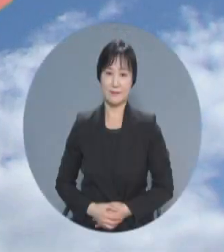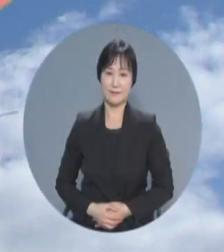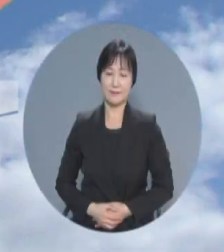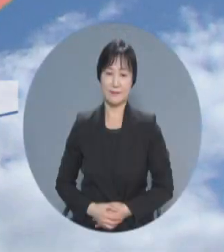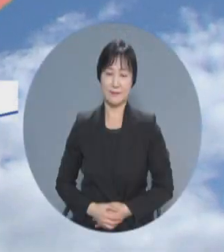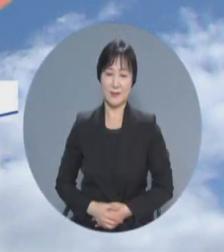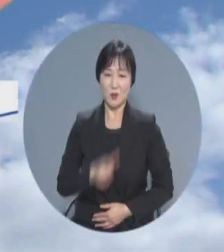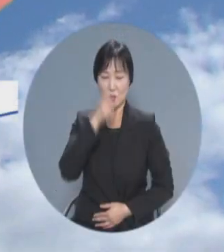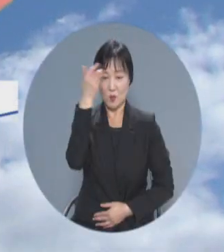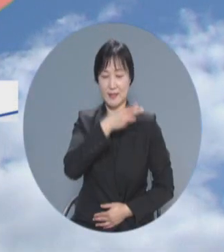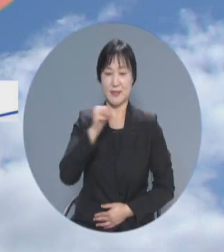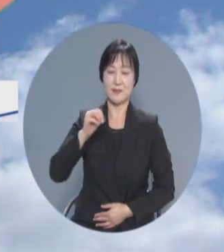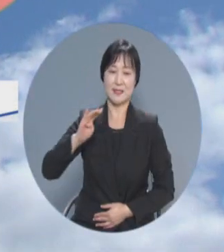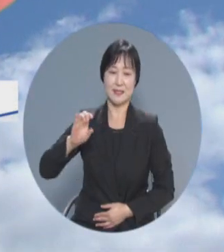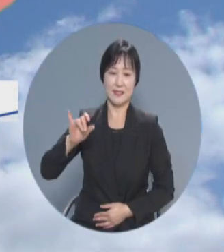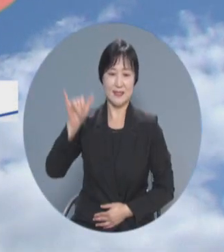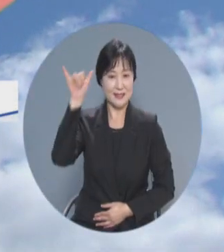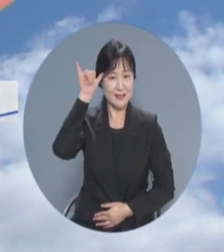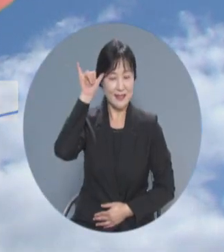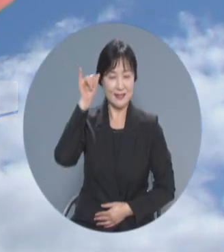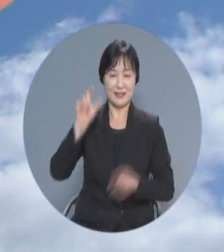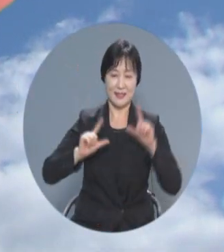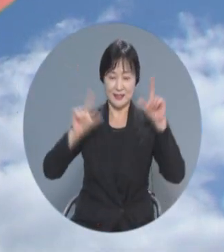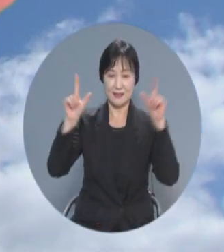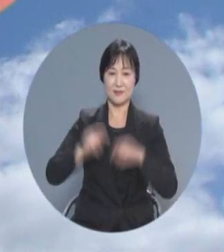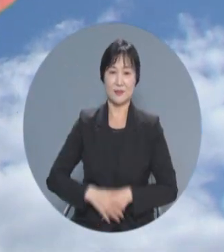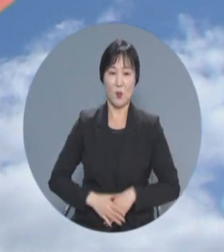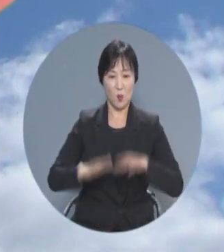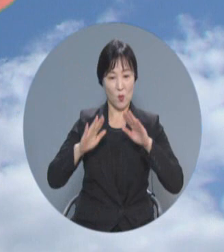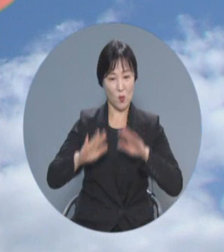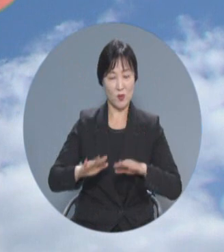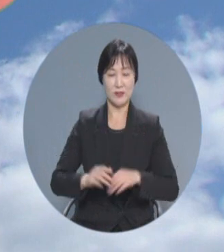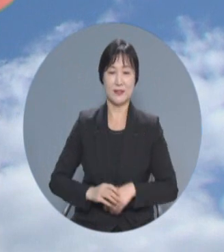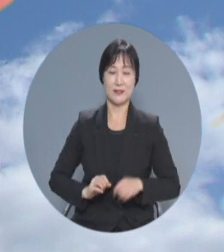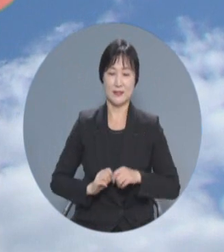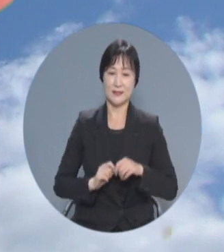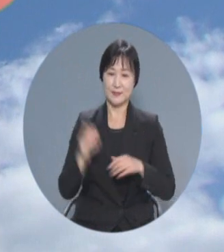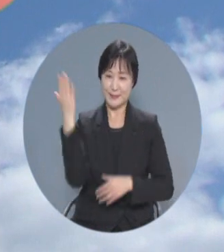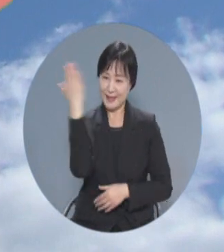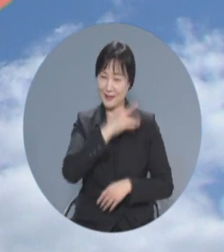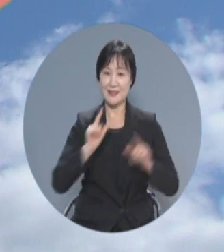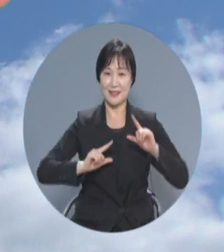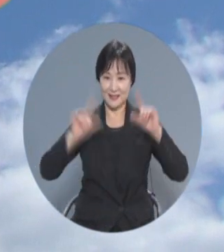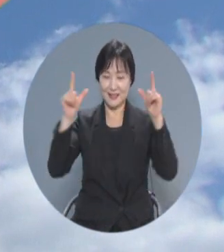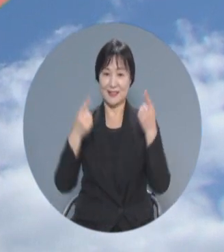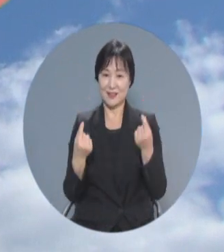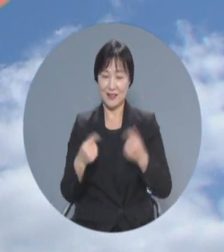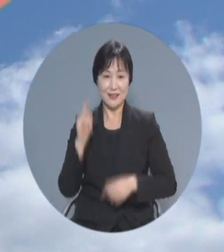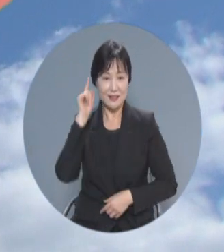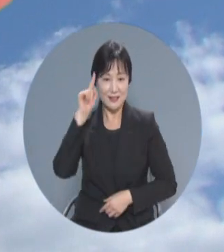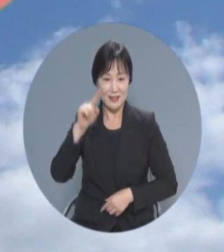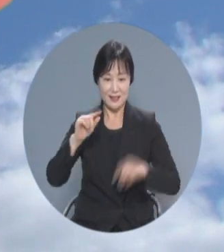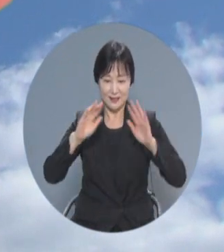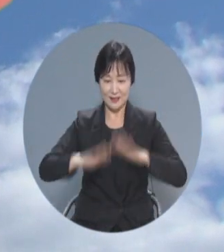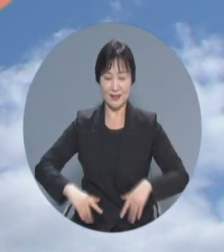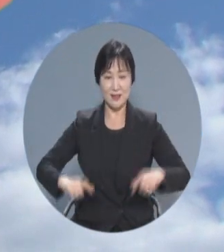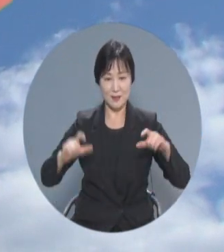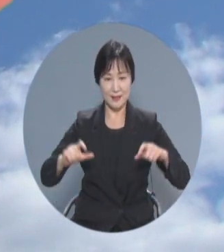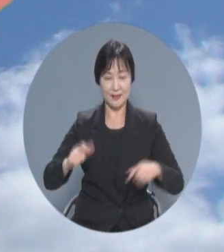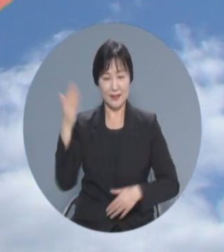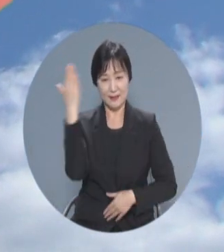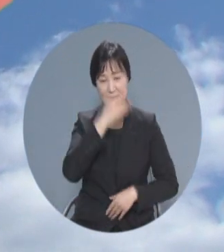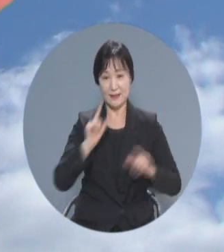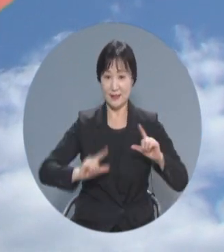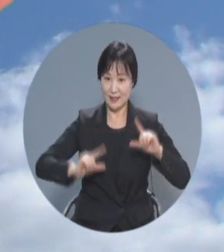여수 mbc ai 내일의 날씨 입니다 오늘은 대체로 맑은 날씨를 보였는데요 내일 전담 적은 맑은 날씨를